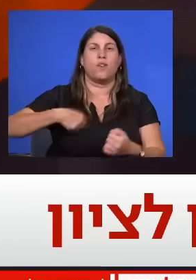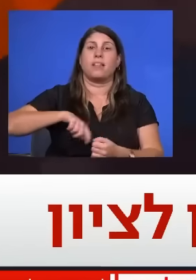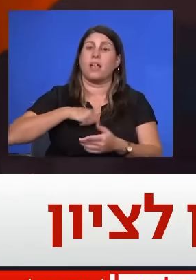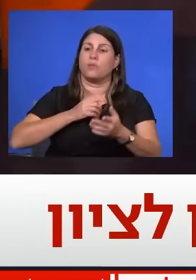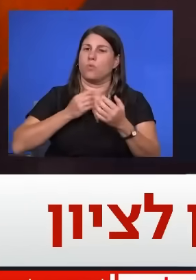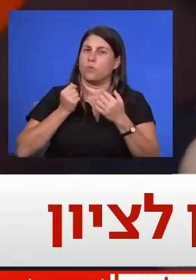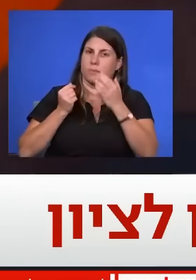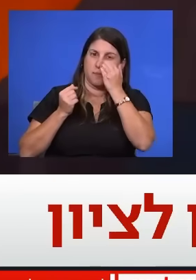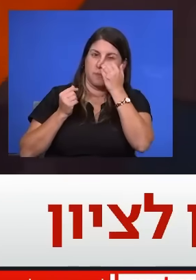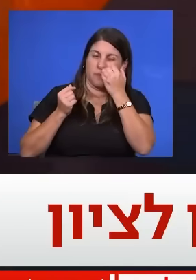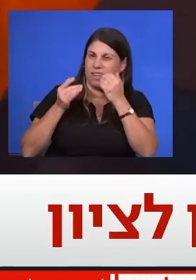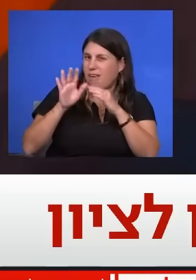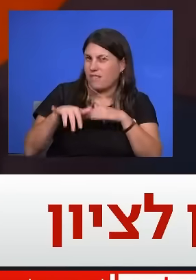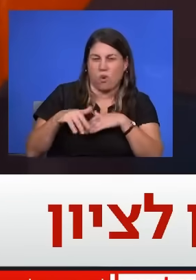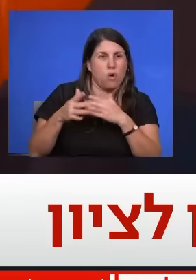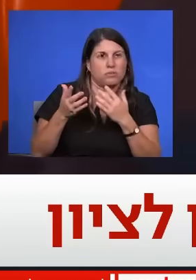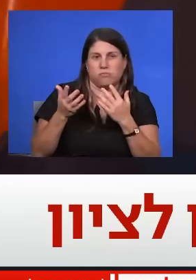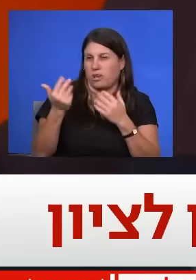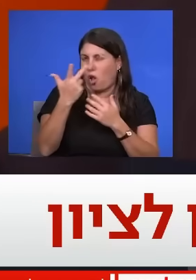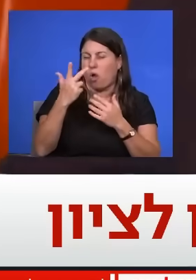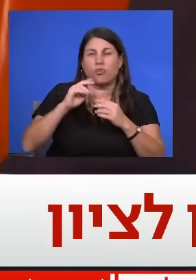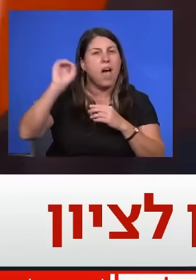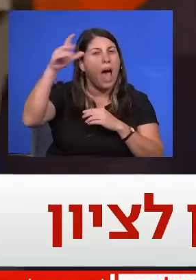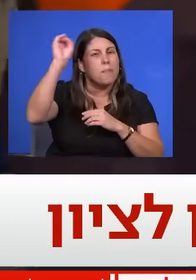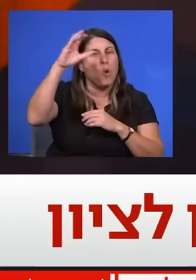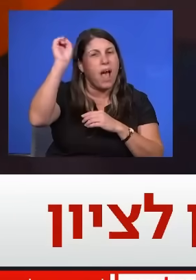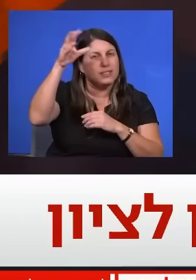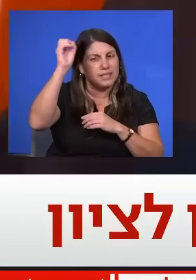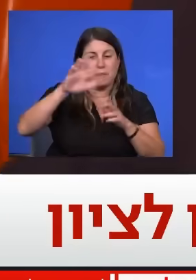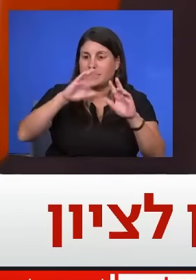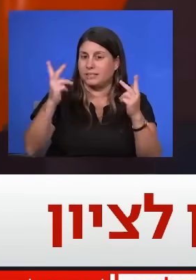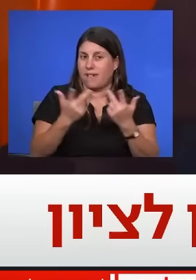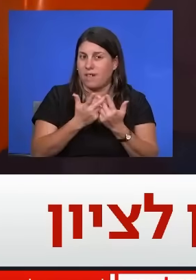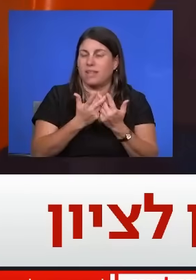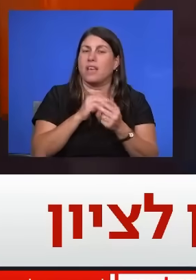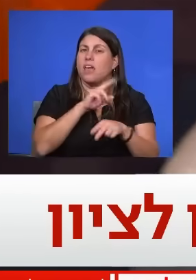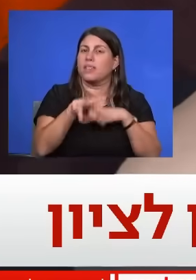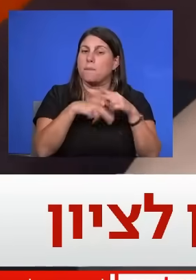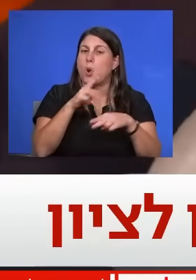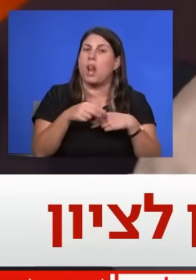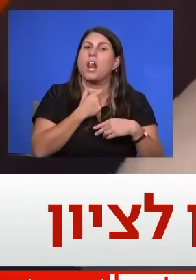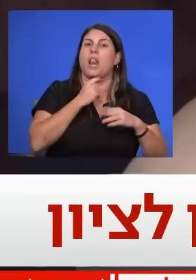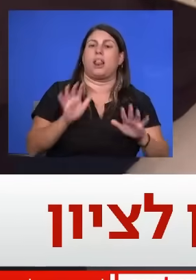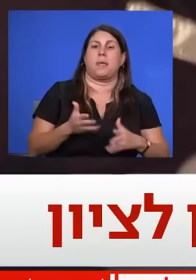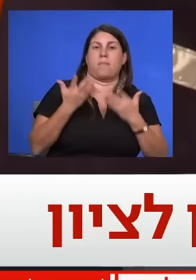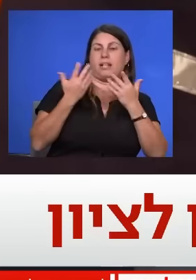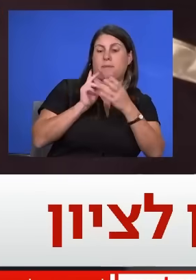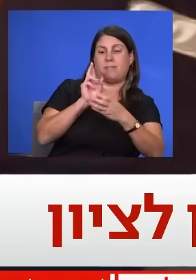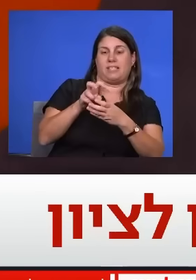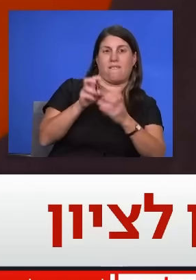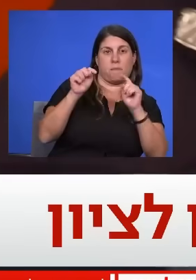לפחות, אני יכול להיות עם שלושה אמבולנסים, אנחנו עם צוות הטיפול הנמרץ, מצטרפים אליהם כאן,